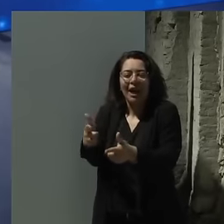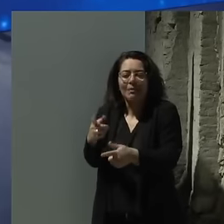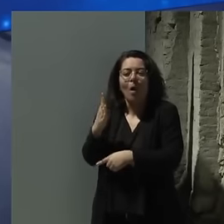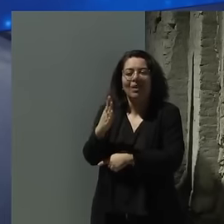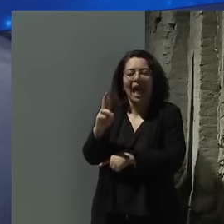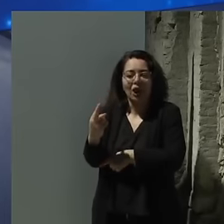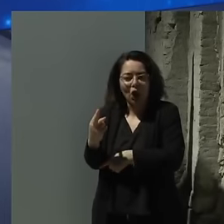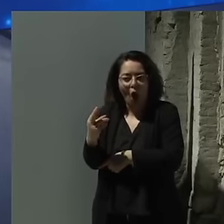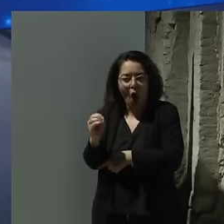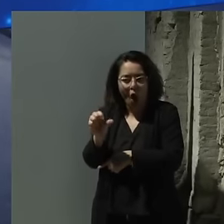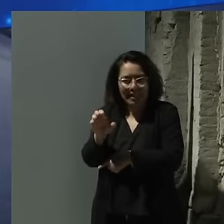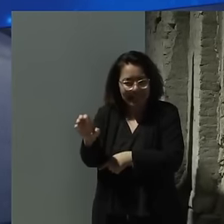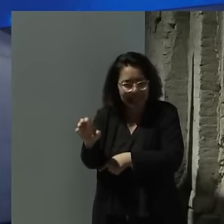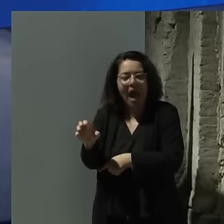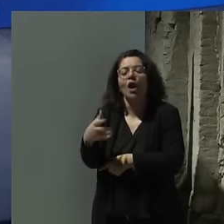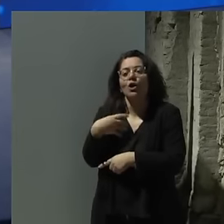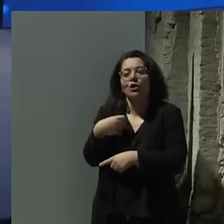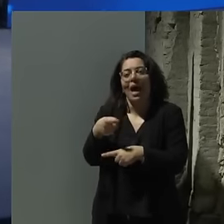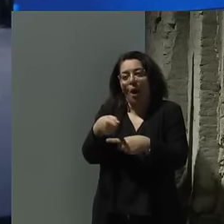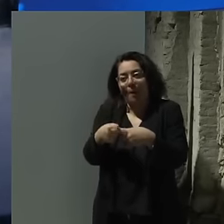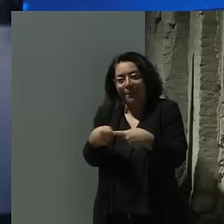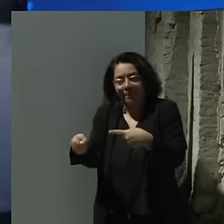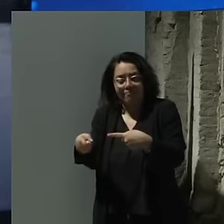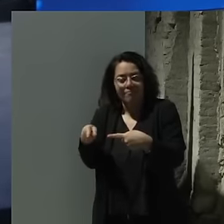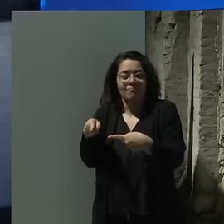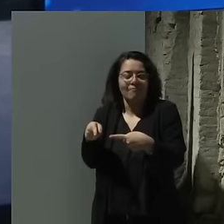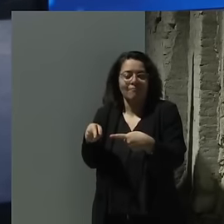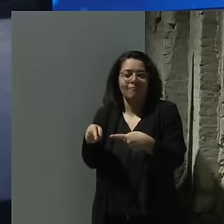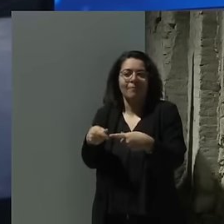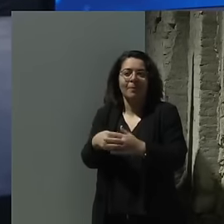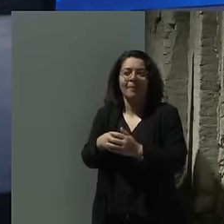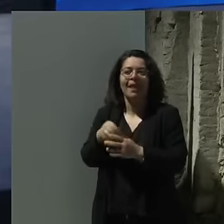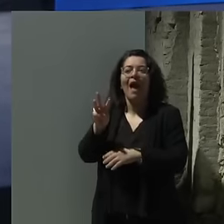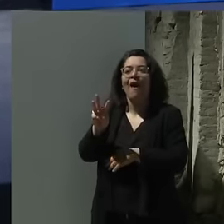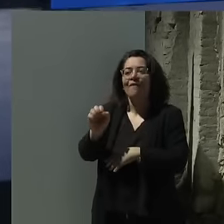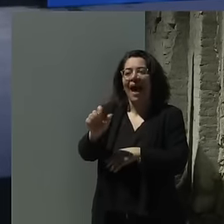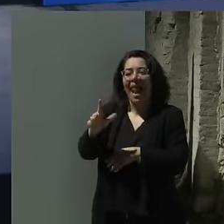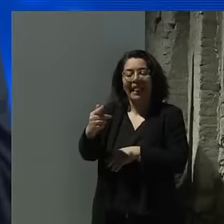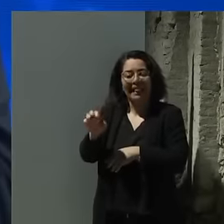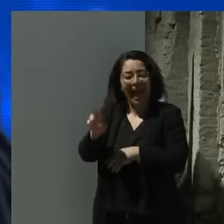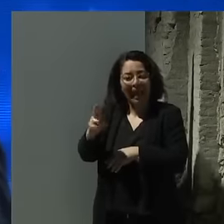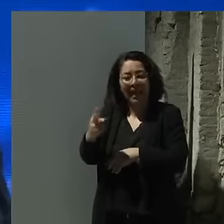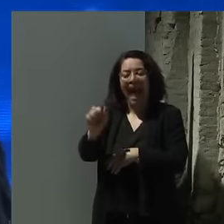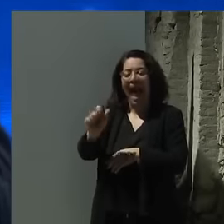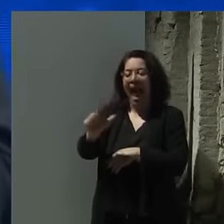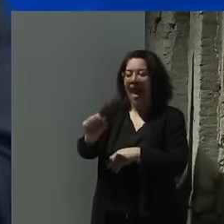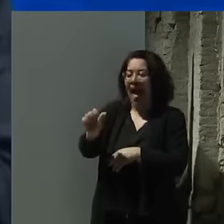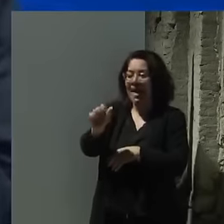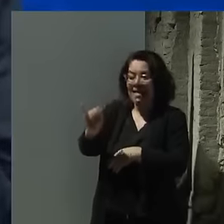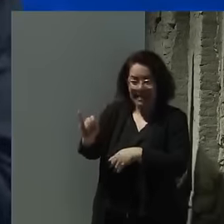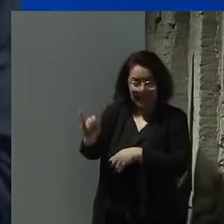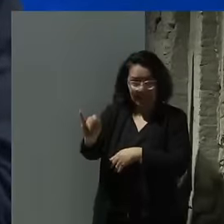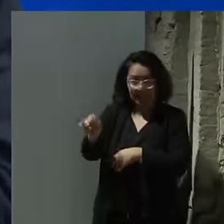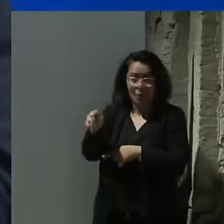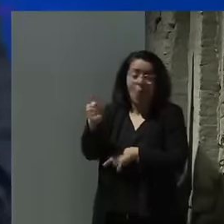e che prende il nome esattamente da Walter Alasia. Walter Alasia che faceva parte delle